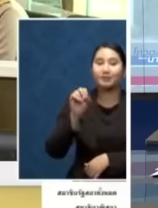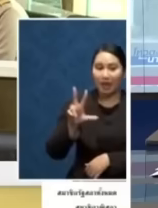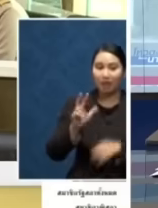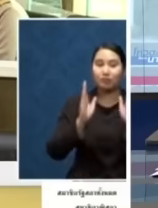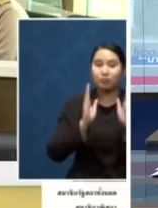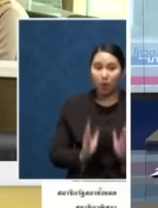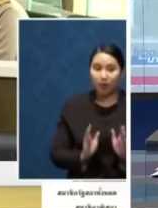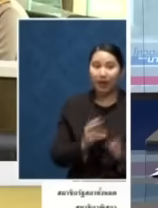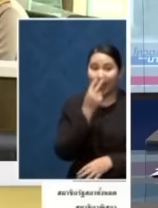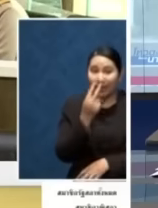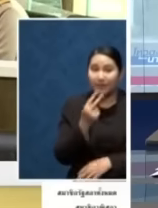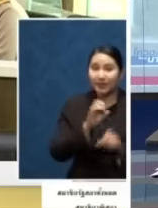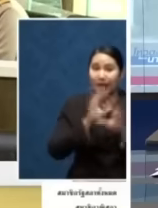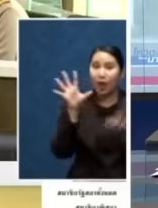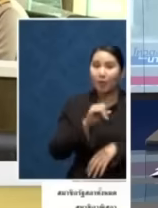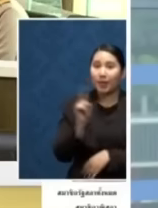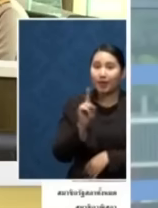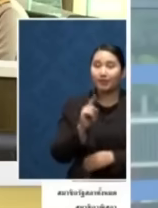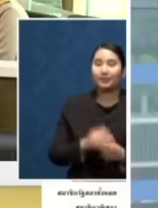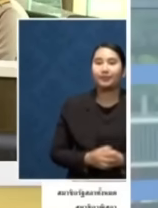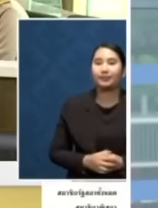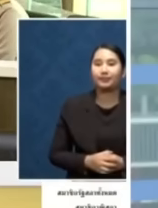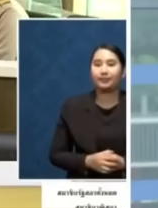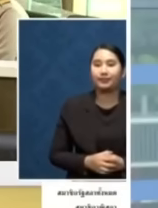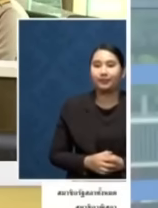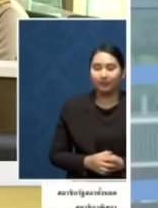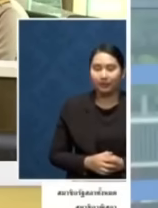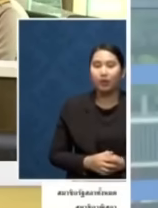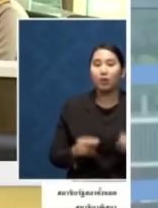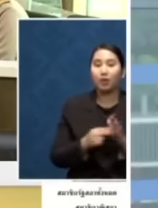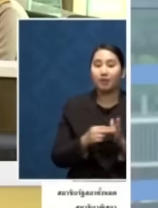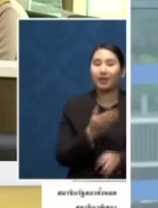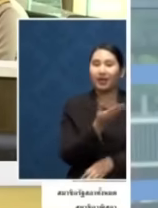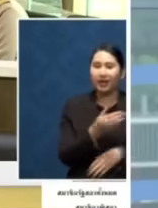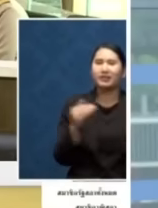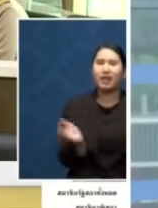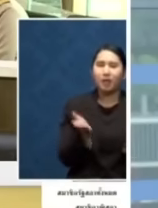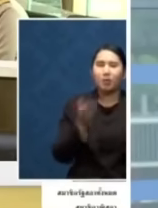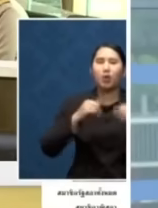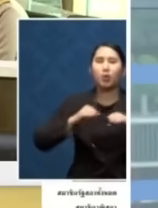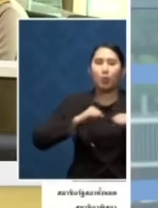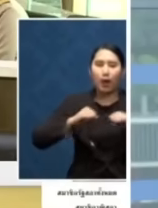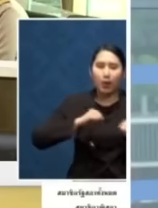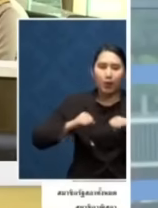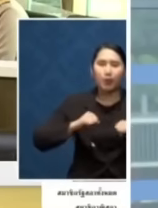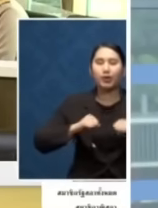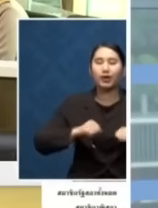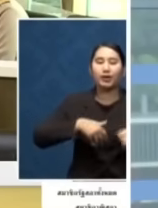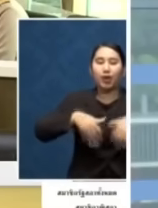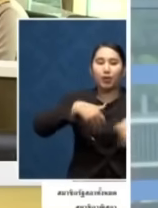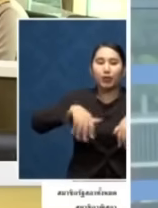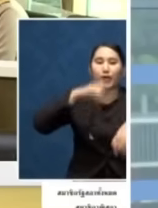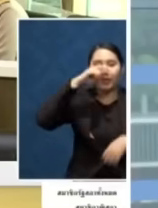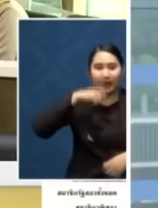112แล้วก็จะบอกเลยว่าพรรคอัตราโดยส่วนใหญ่ก็จะคาดการณ์กันได้แล้วแหละรวมไทยสร้างชาติปฏิปัตย์แบบเนี้ยจะไม่โหวตให้พรรคที่จะเข้าไปแตะเรื่องของการแก้ไขมาตรา